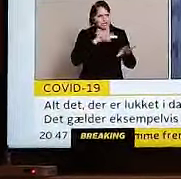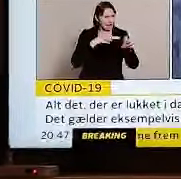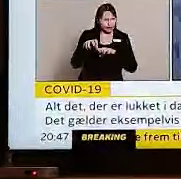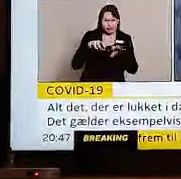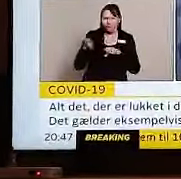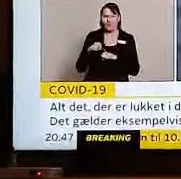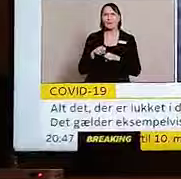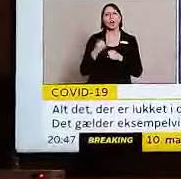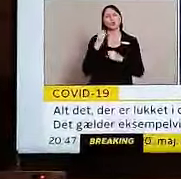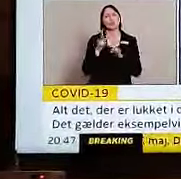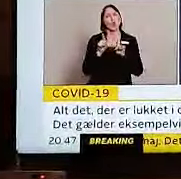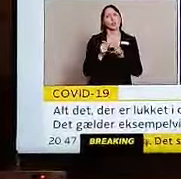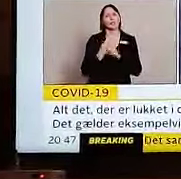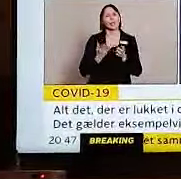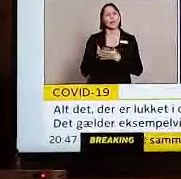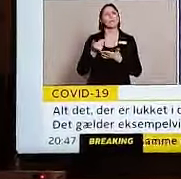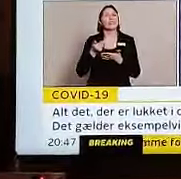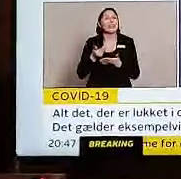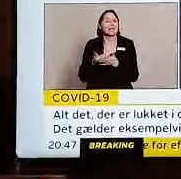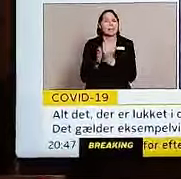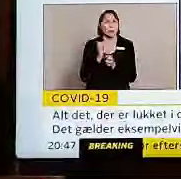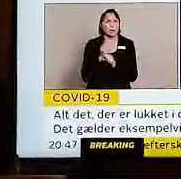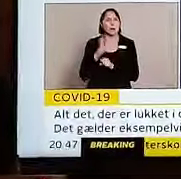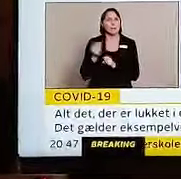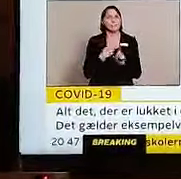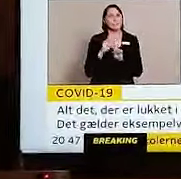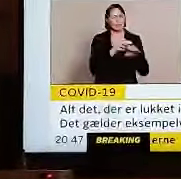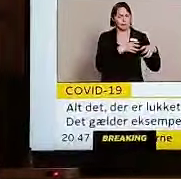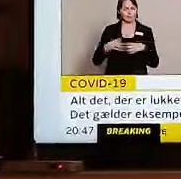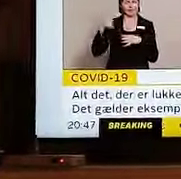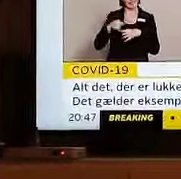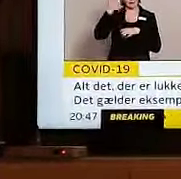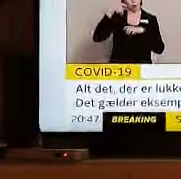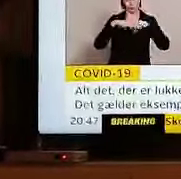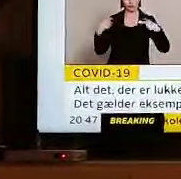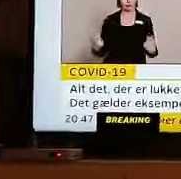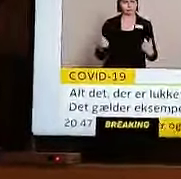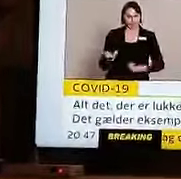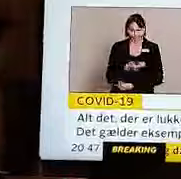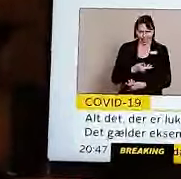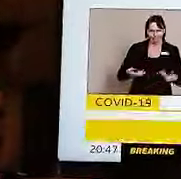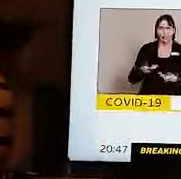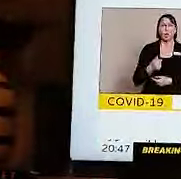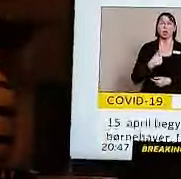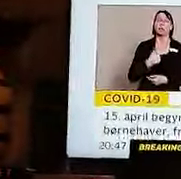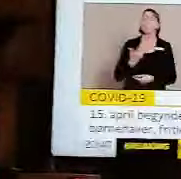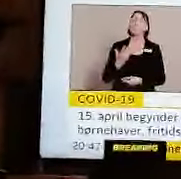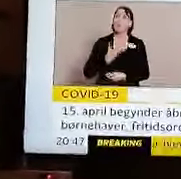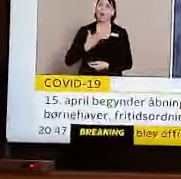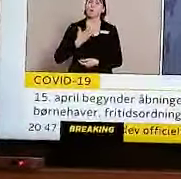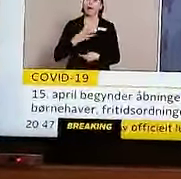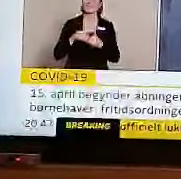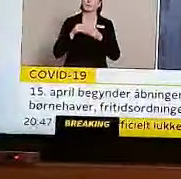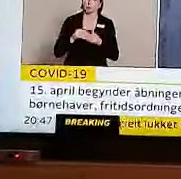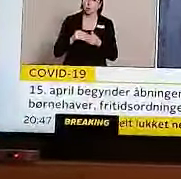السريعة كانت هي يعني أبرز ما ذكرناه في هذه الترجمة. دمتم، السلام عليكم ورحمة الله